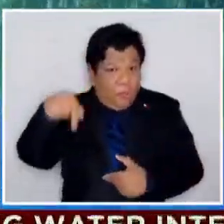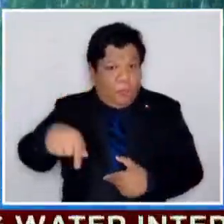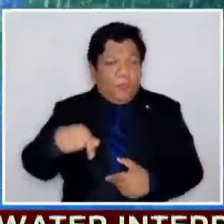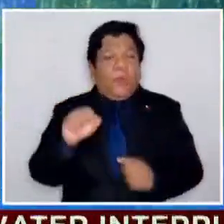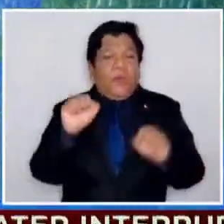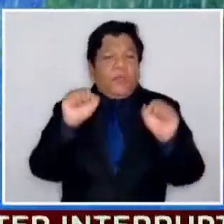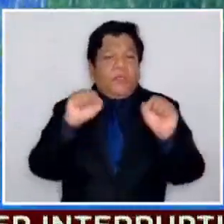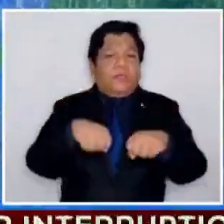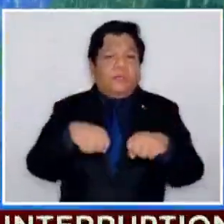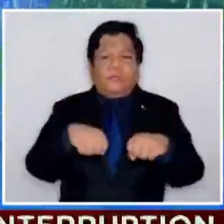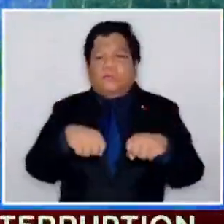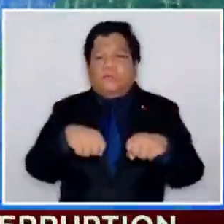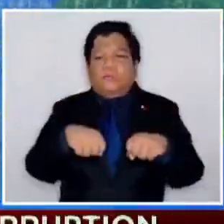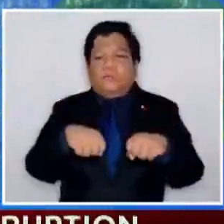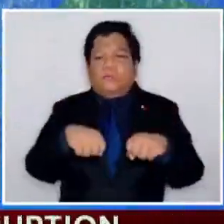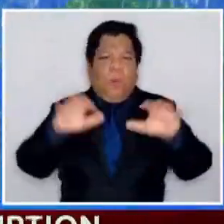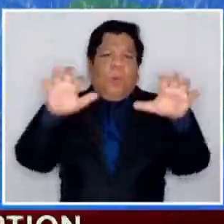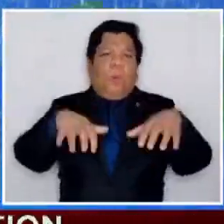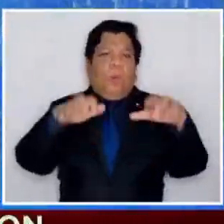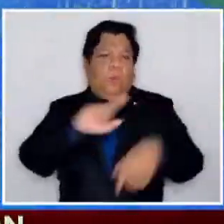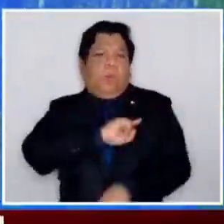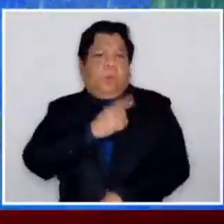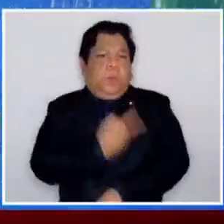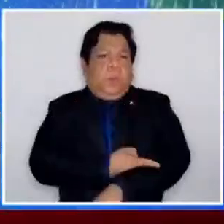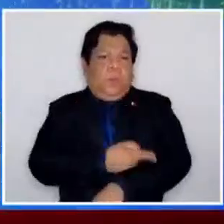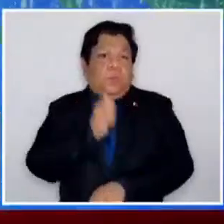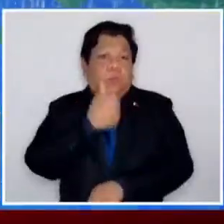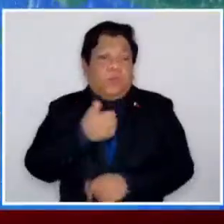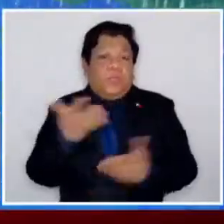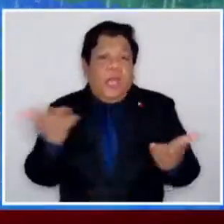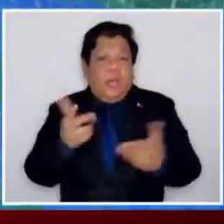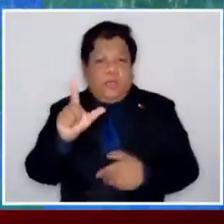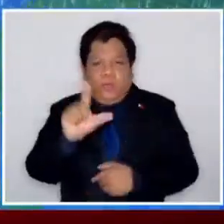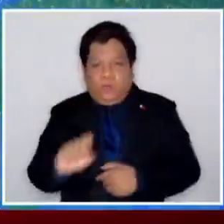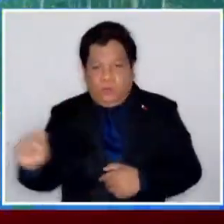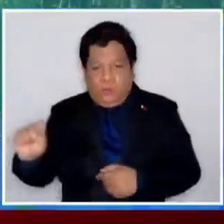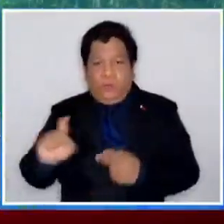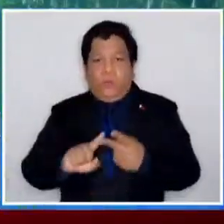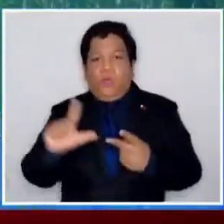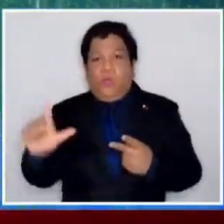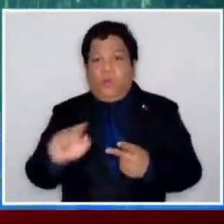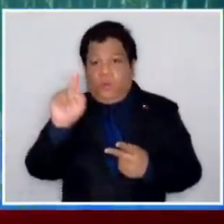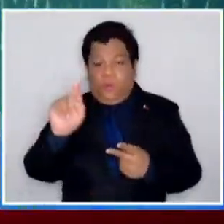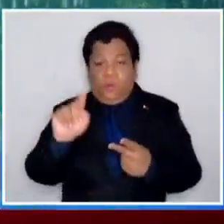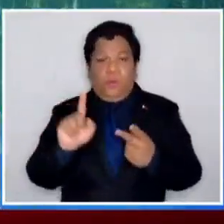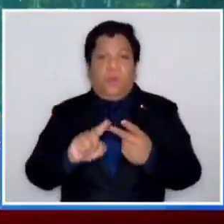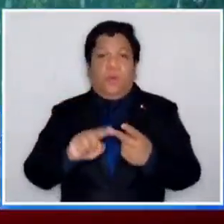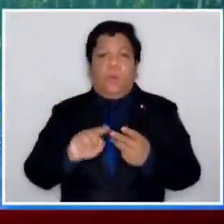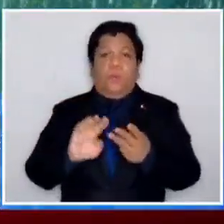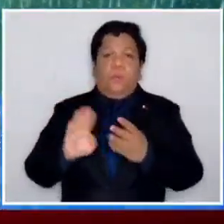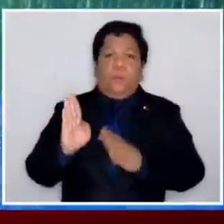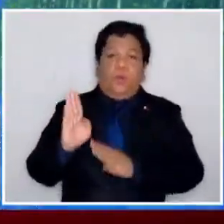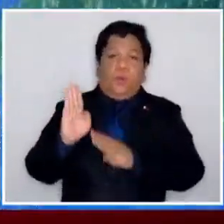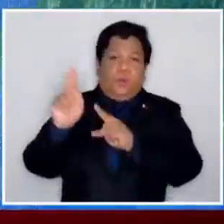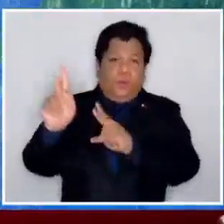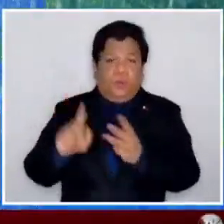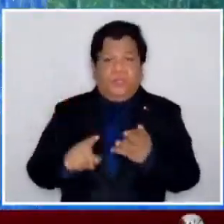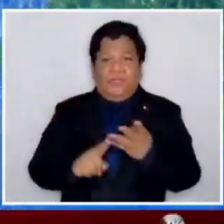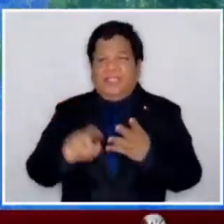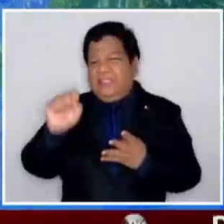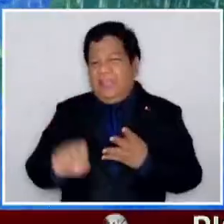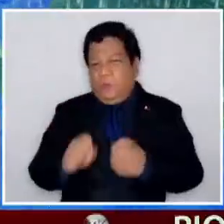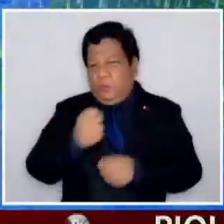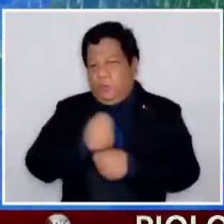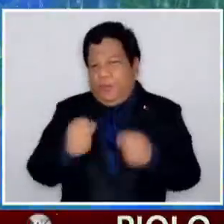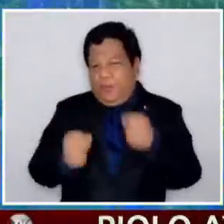ang may kalakasang ulan bukas sa Lanao del Sur, Lanao del Norte, Bukidnon at South Cotabato. Ayon po sa